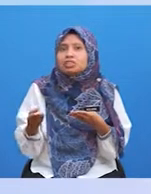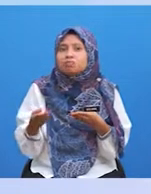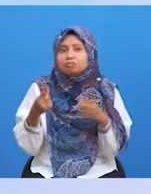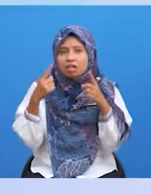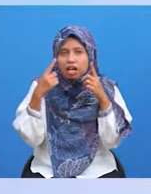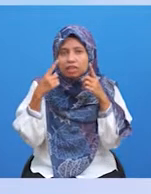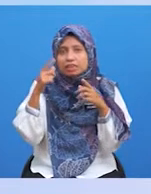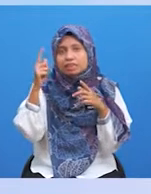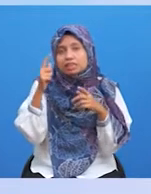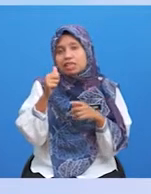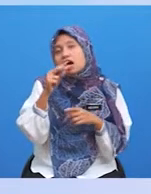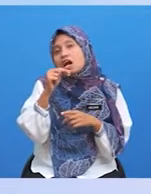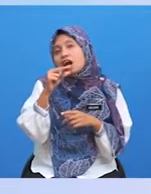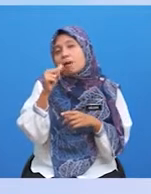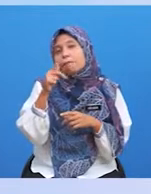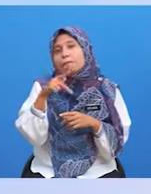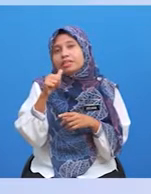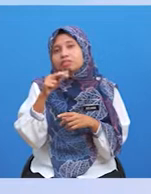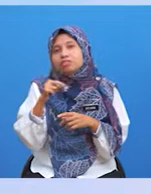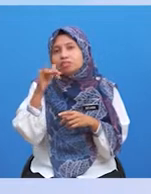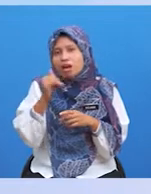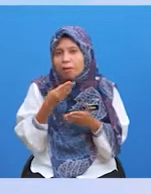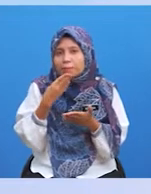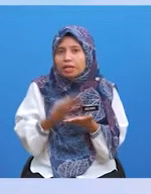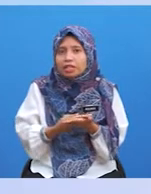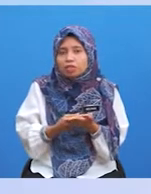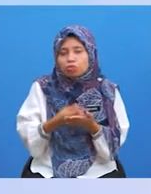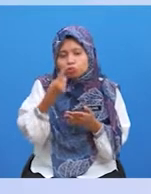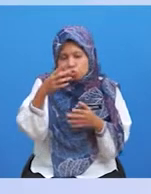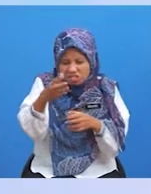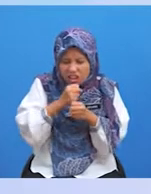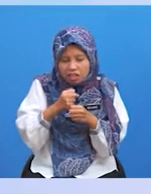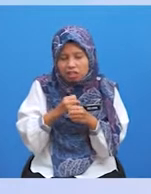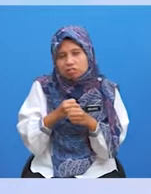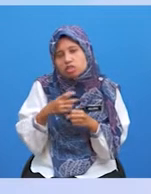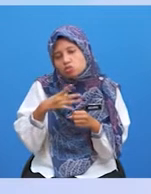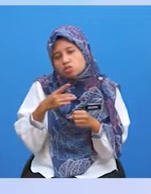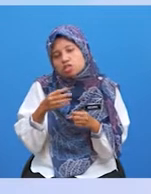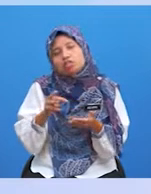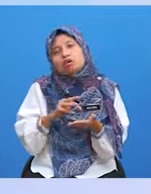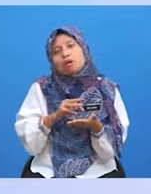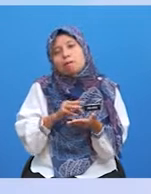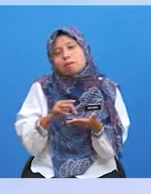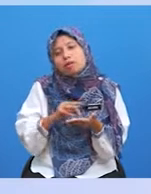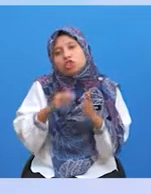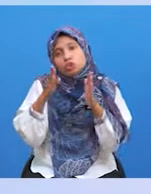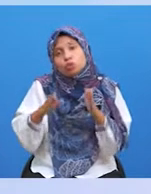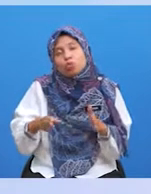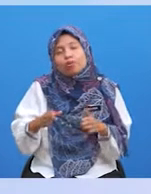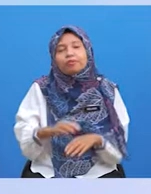impression yang cemerlang bagi menarik minat pembaca untuk terus